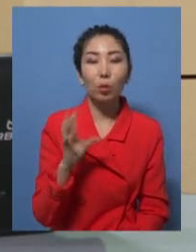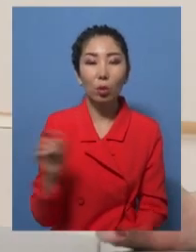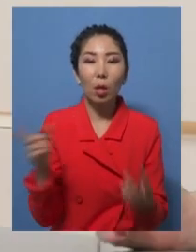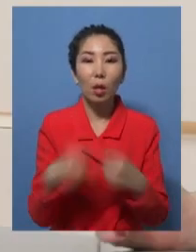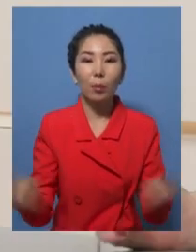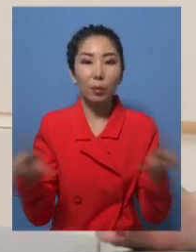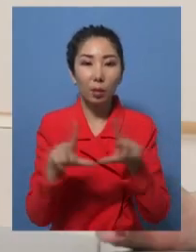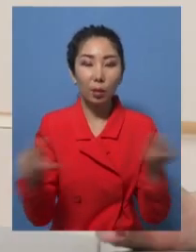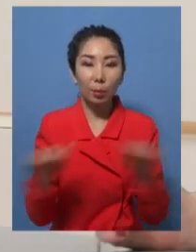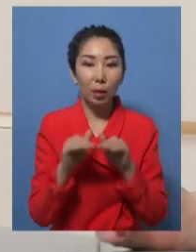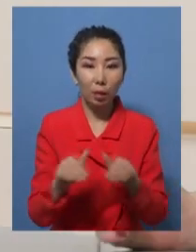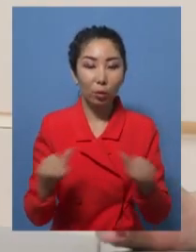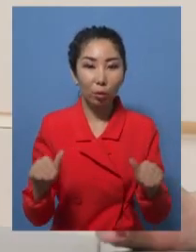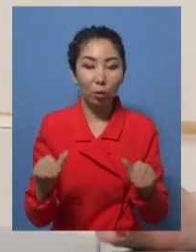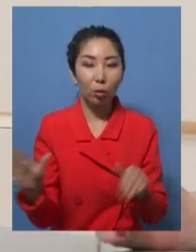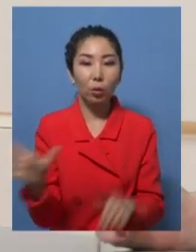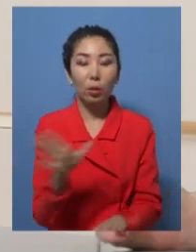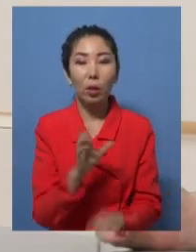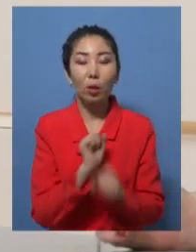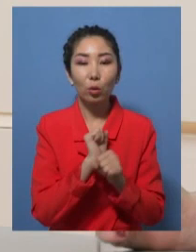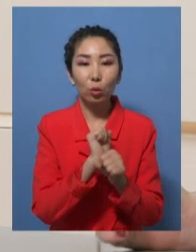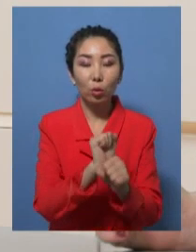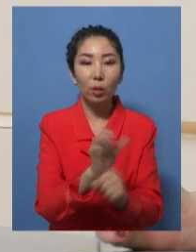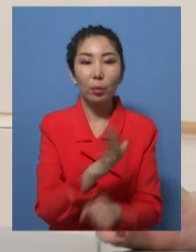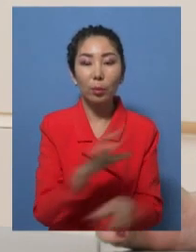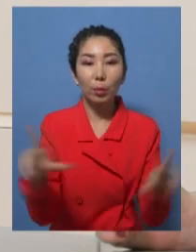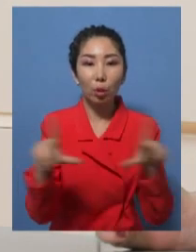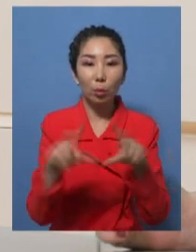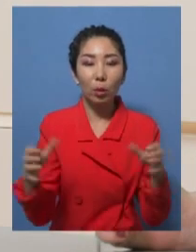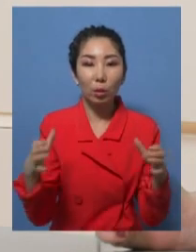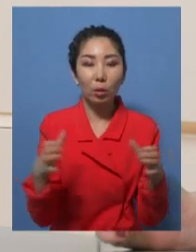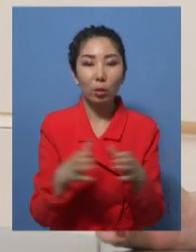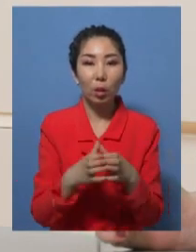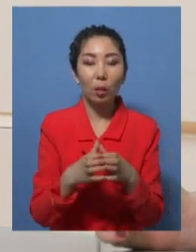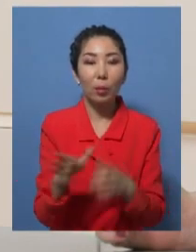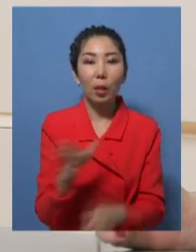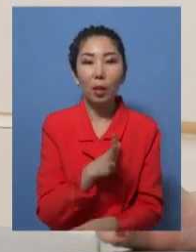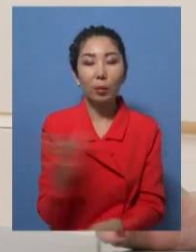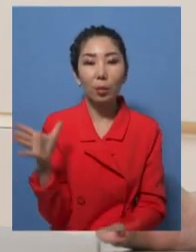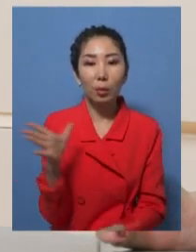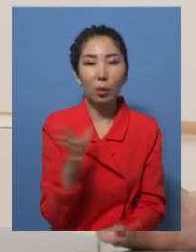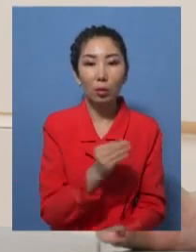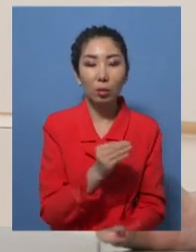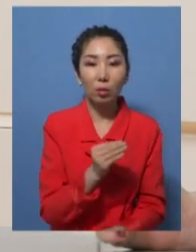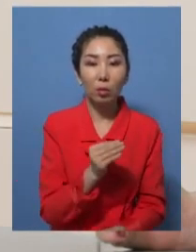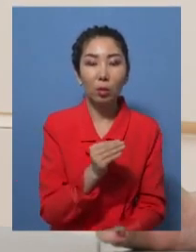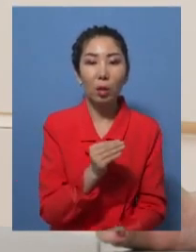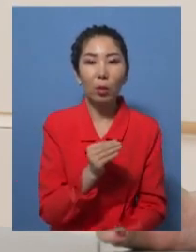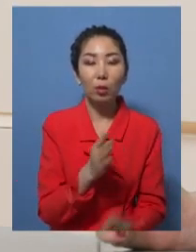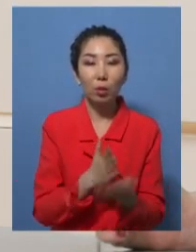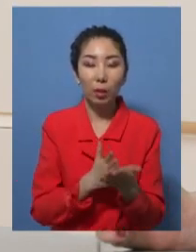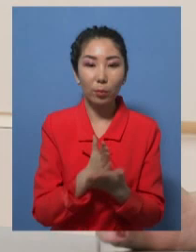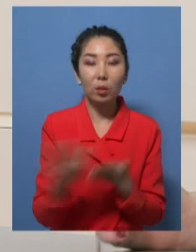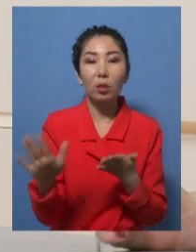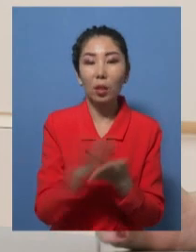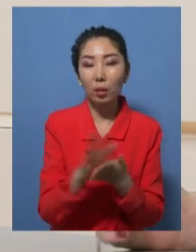мектеп оқушысының жаңағы құқығын қорғадық. Білім беру ұйымдарында барлығымызға белгілі бастауыш сыныптың оқушылары